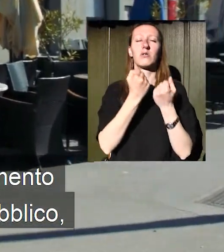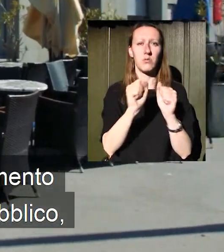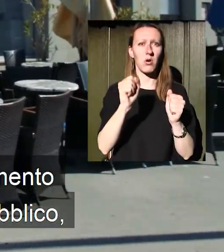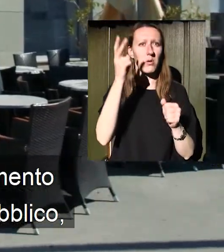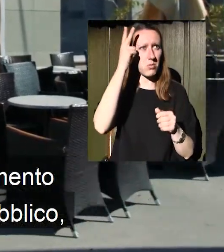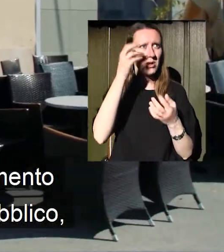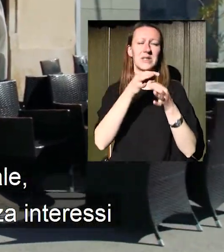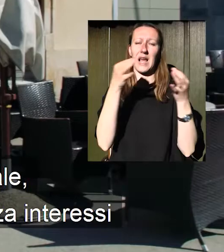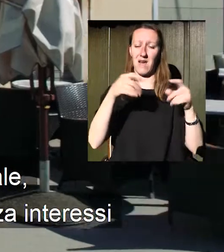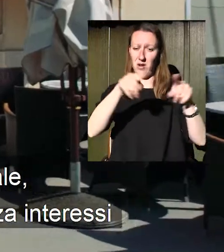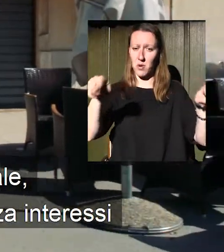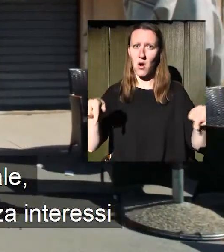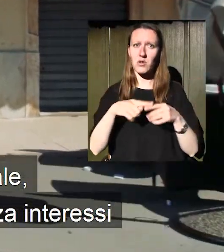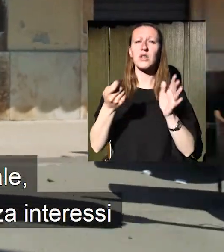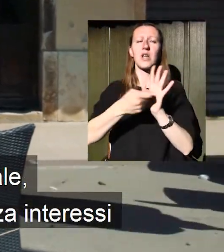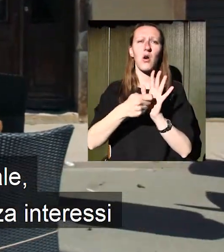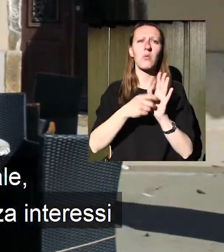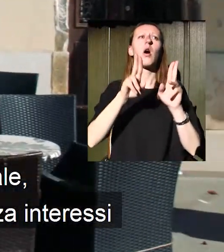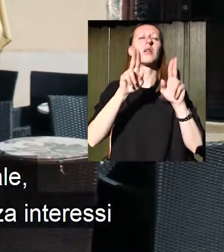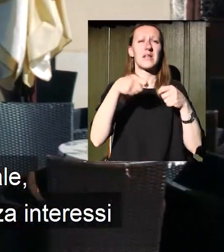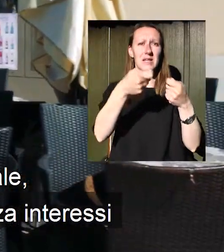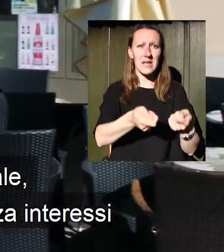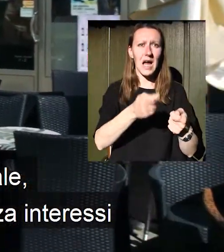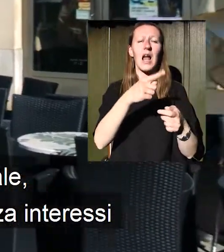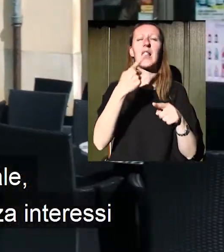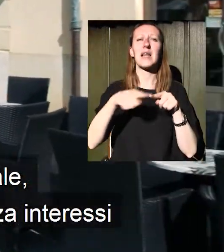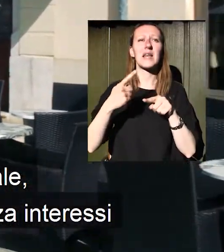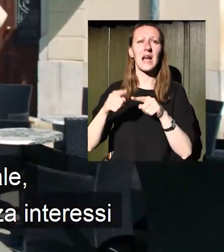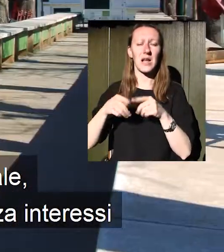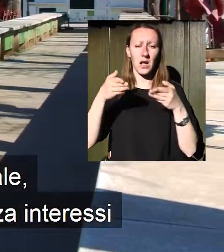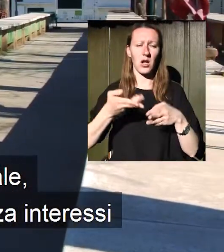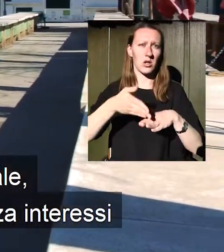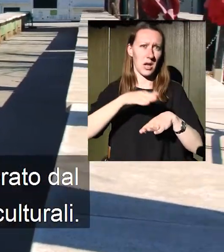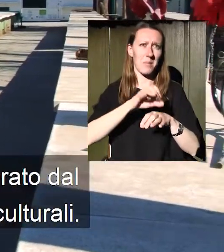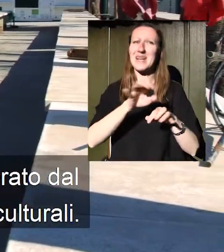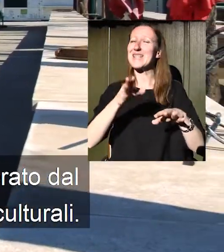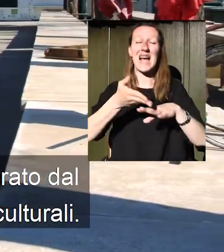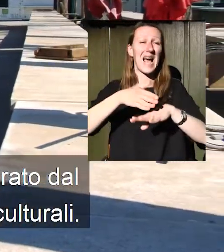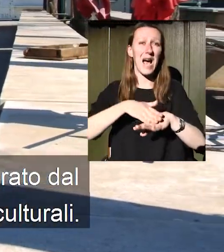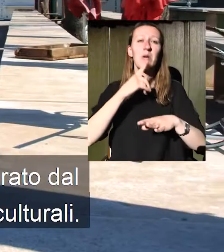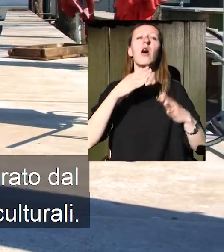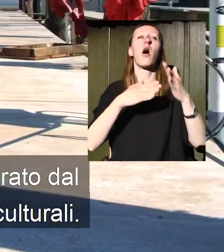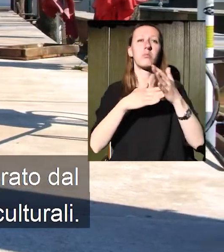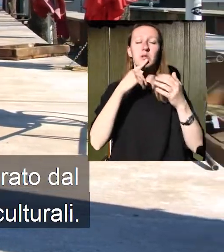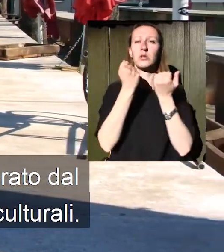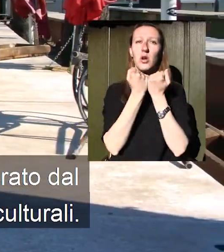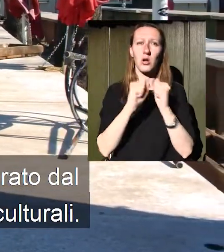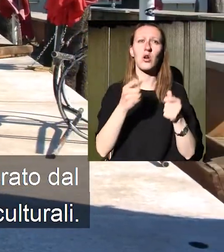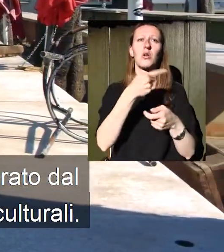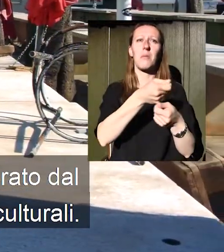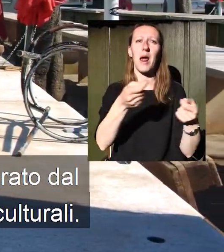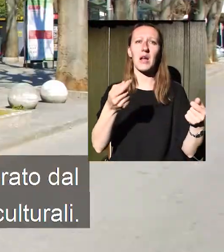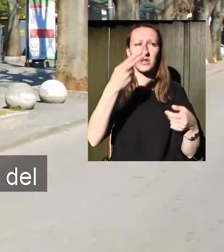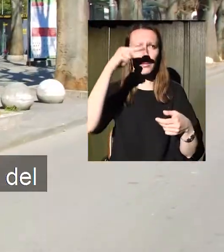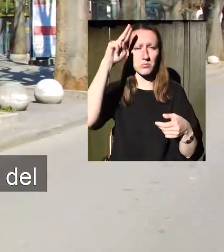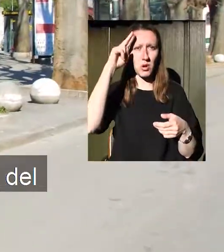korištenje javnih površina, zakupnine, omogućili obročno plaćanje komunalnog doprinosa bez kamata, obustavili i oslobodili od plaćanja